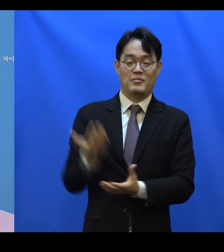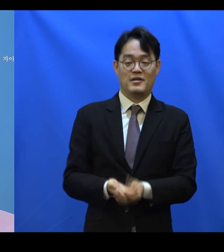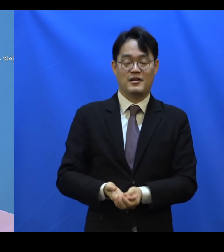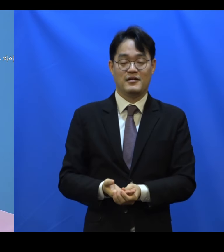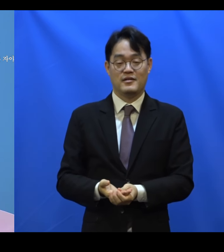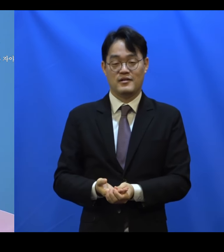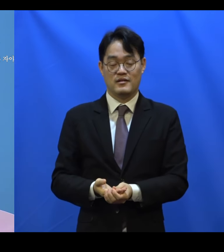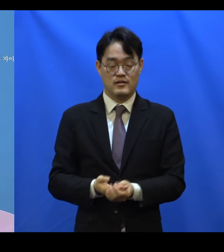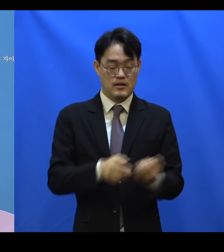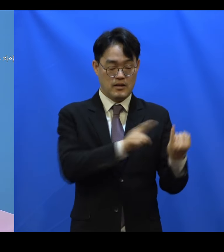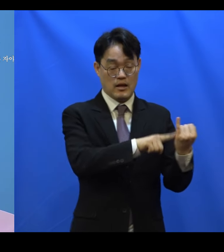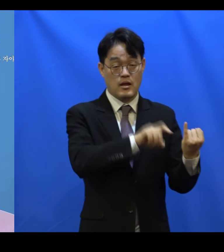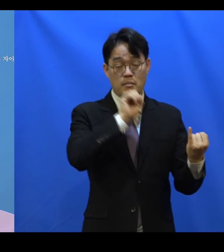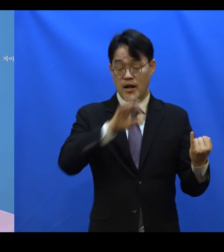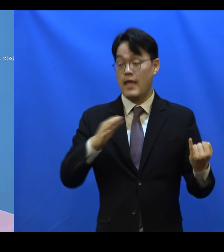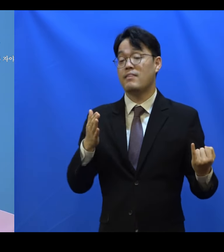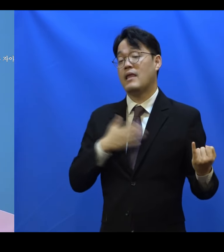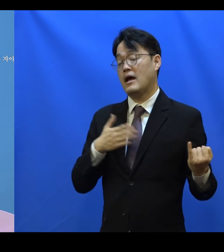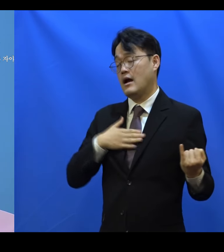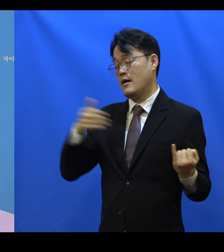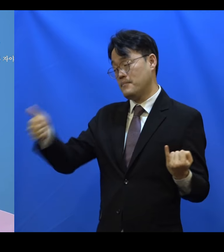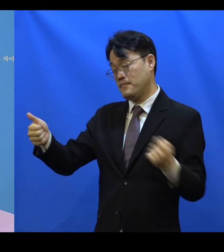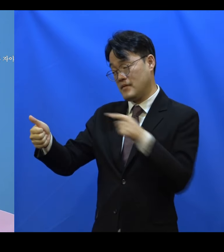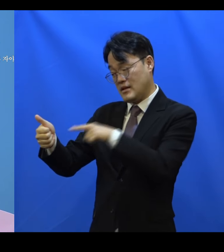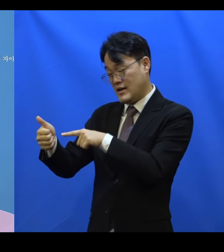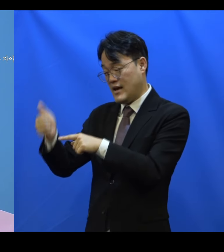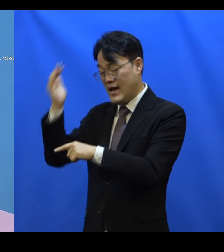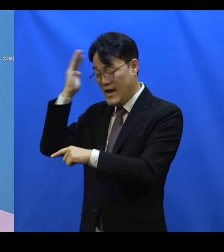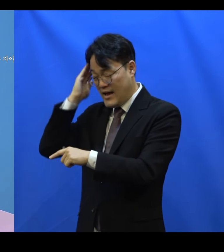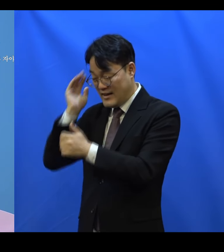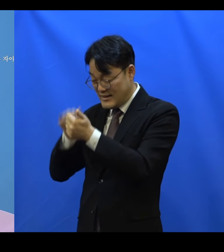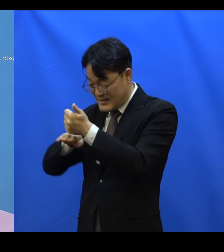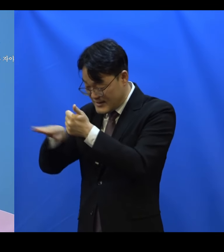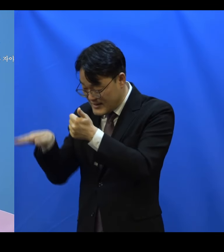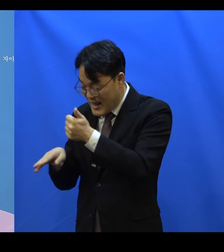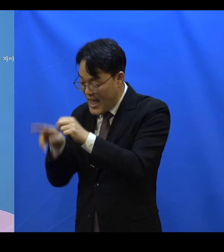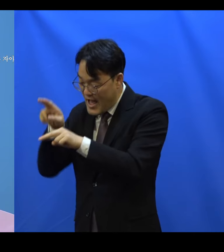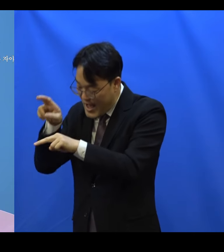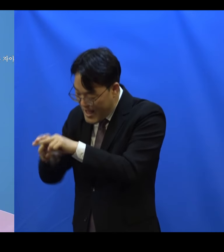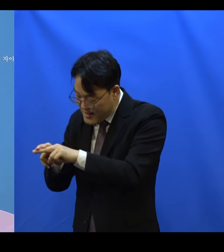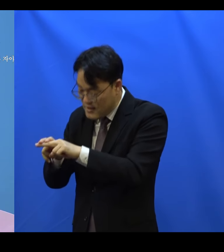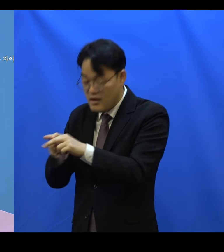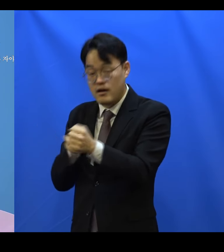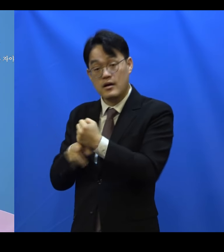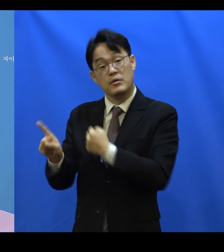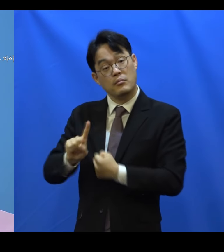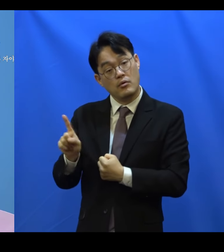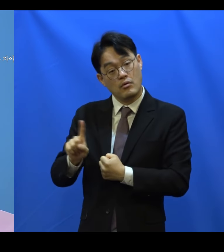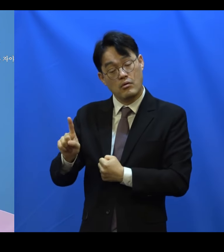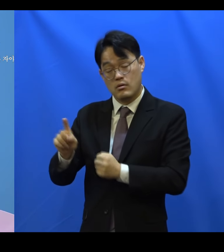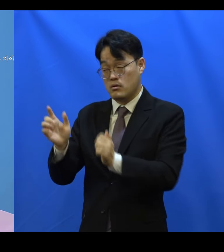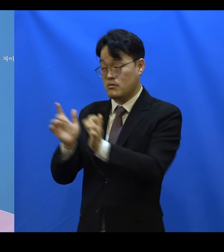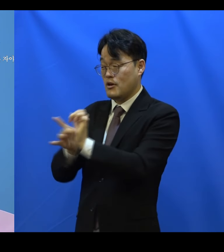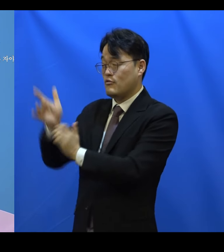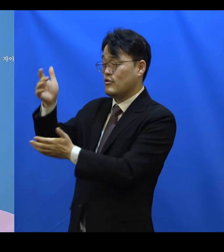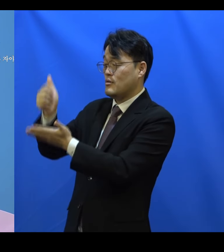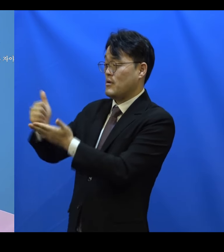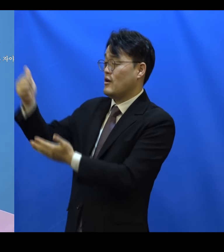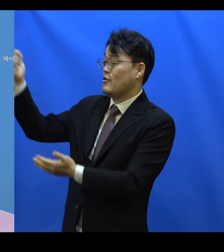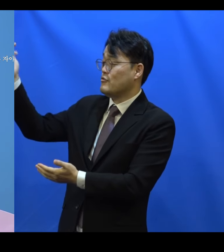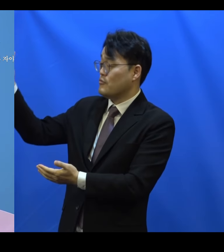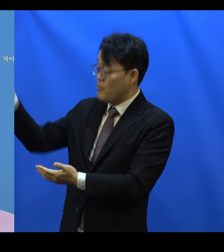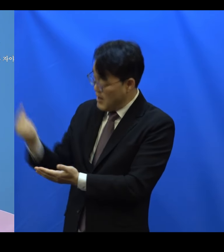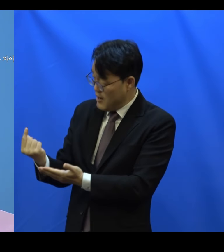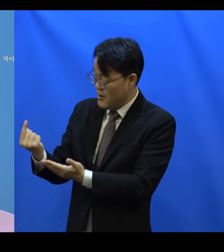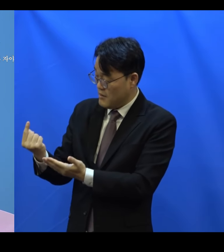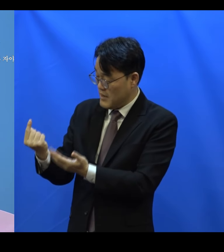앉는다는 것은 지속적인 행위를 말해요. 주님의 임재 안에 머물러 있는 걸 말하는 거예요. 그래서 일만